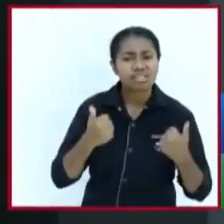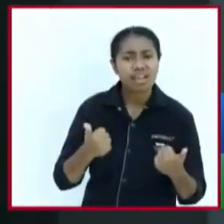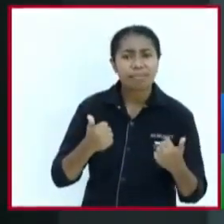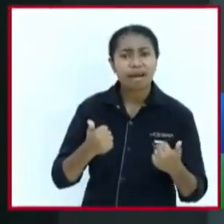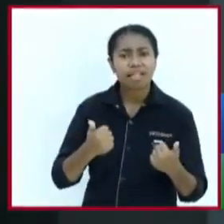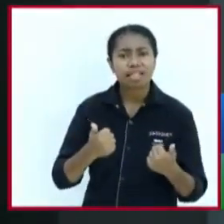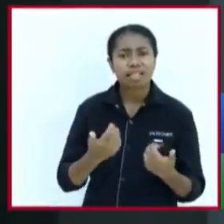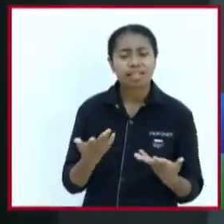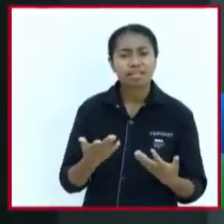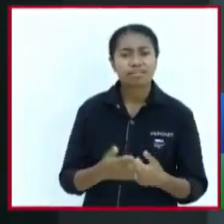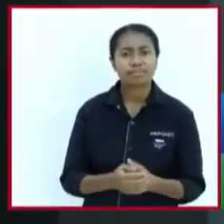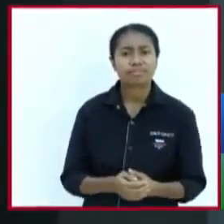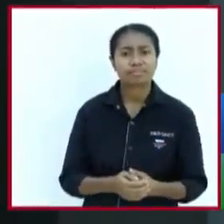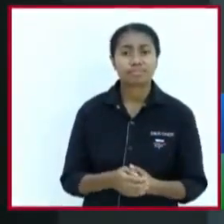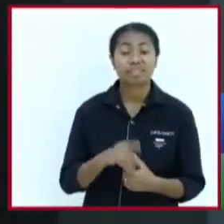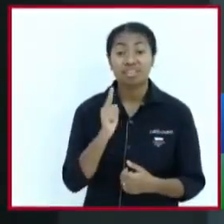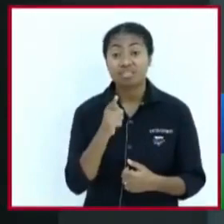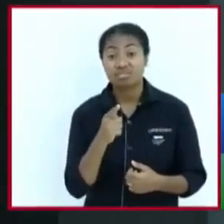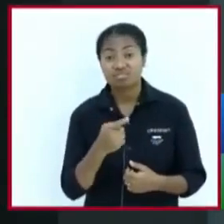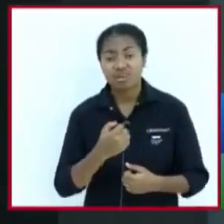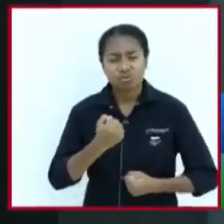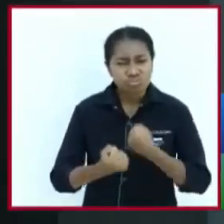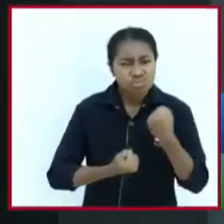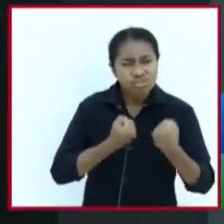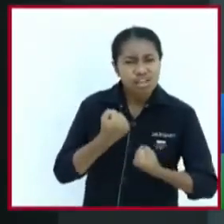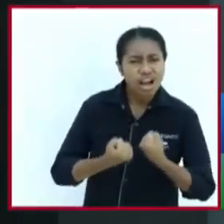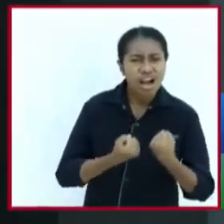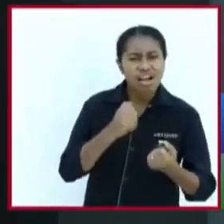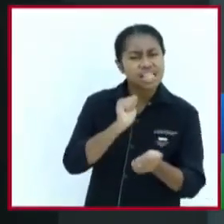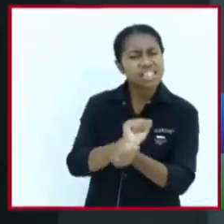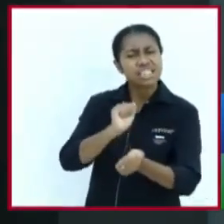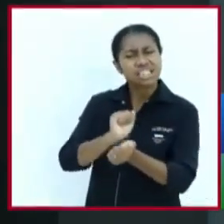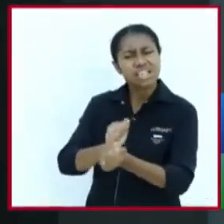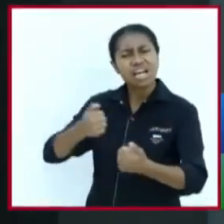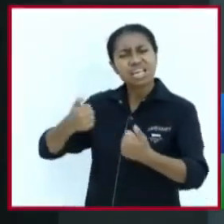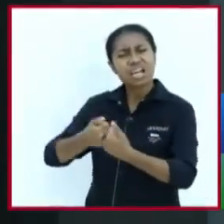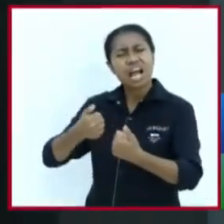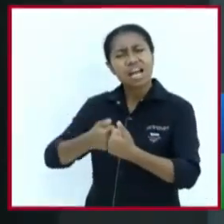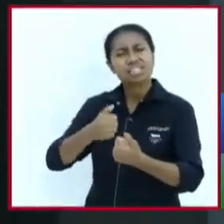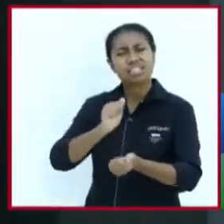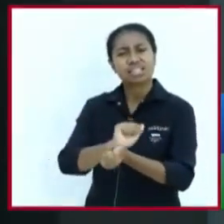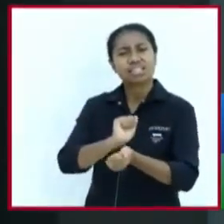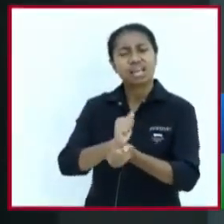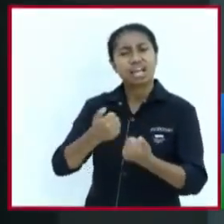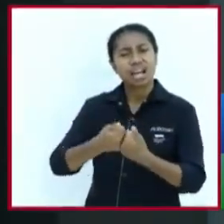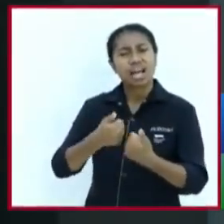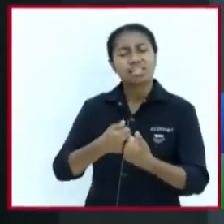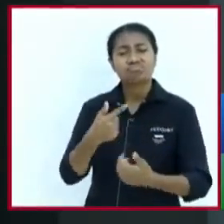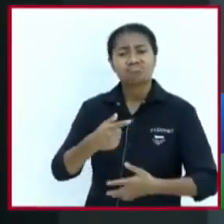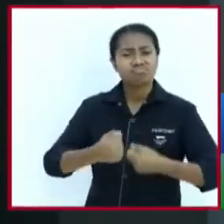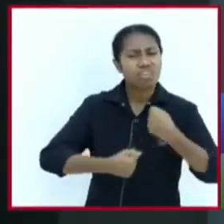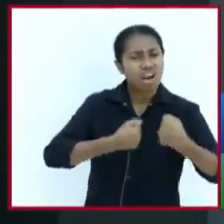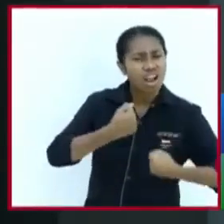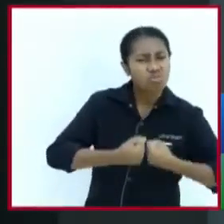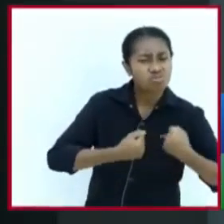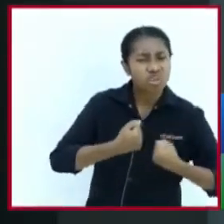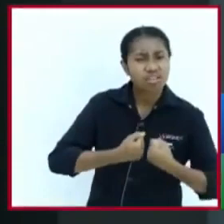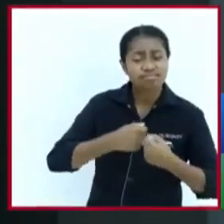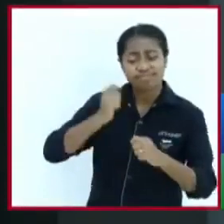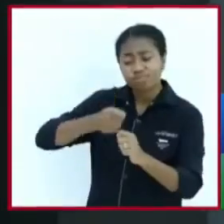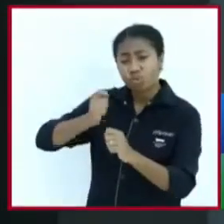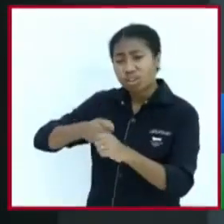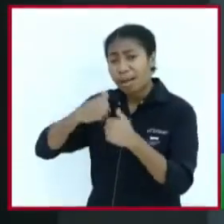mereka ia berusaha kerja keras melakukan perbuatan baik